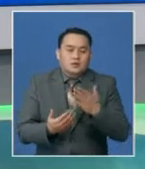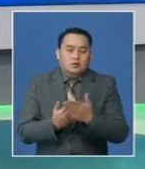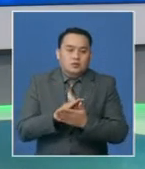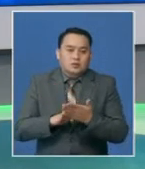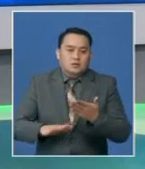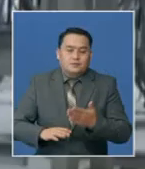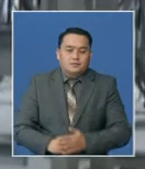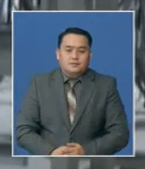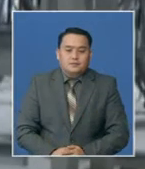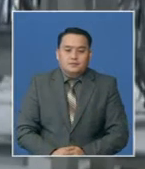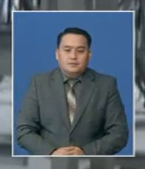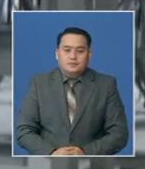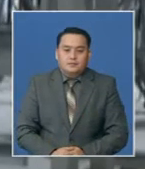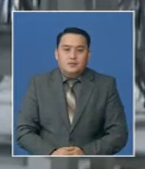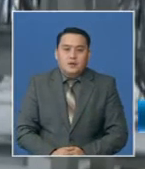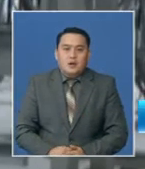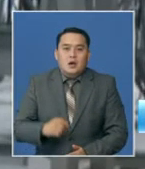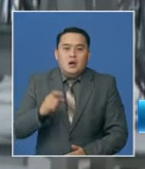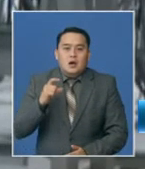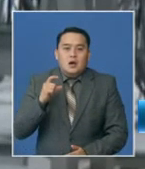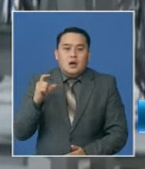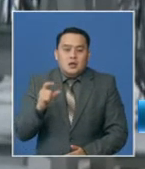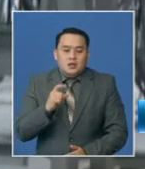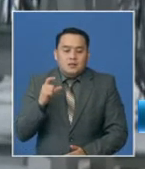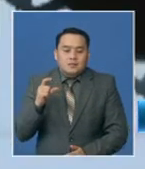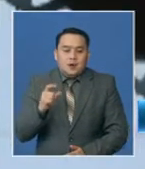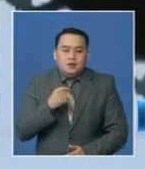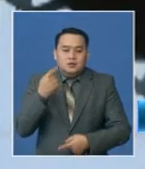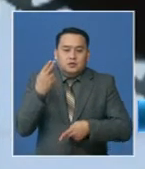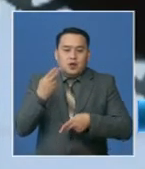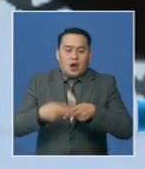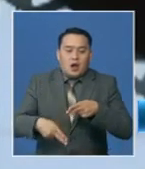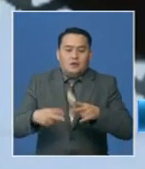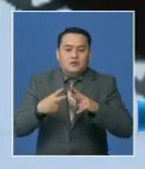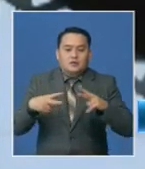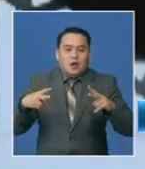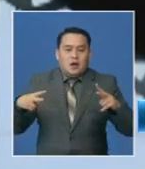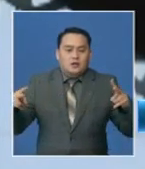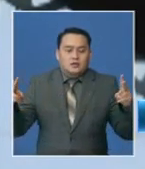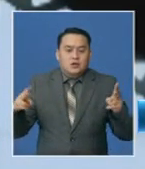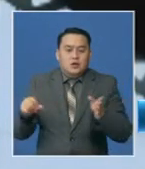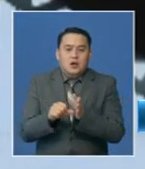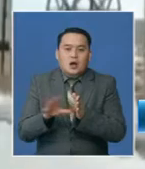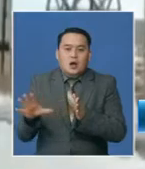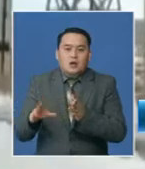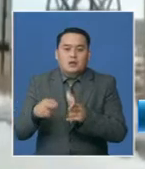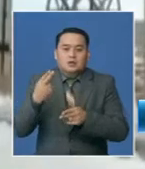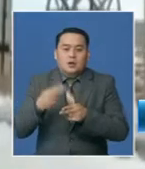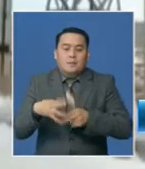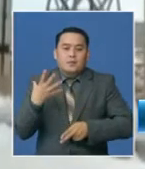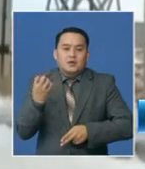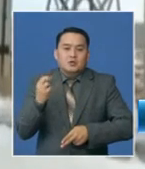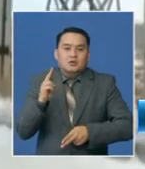25-летия независимости тюркских республик. Зарубежные новости подготовила Гульназ Мустафа по материалам